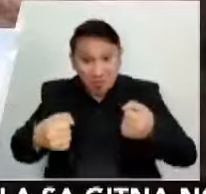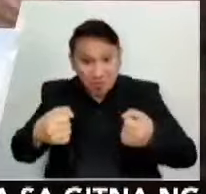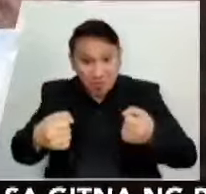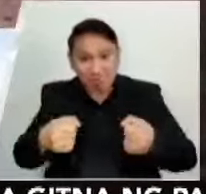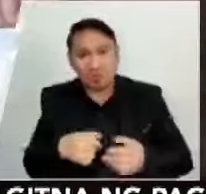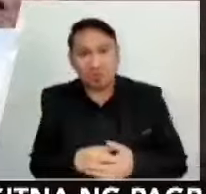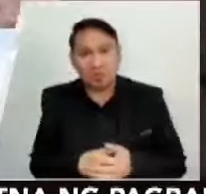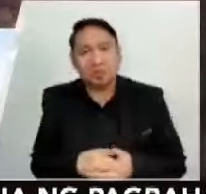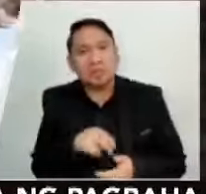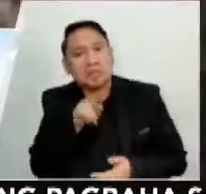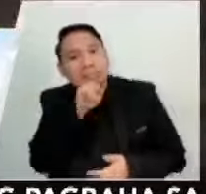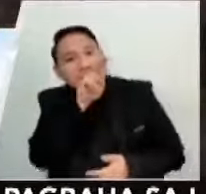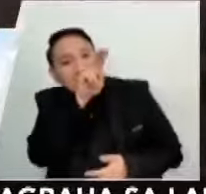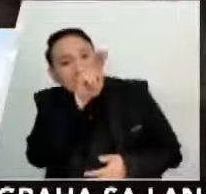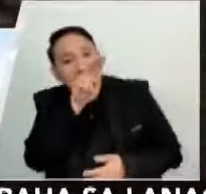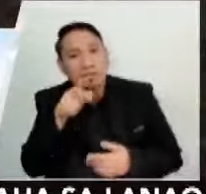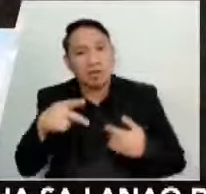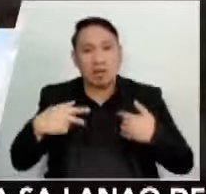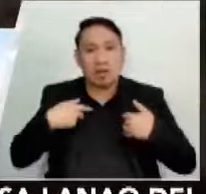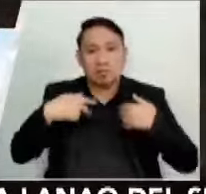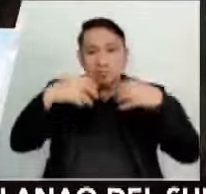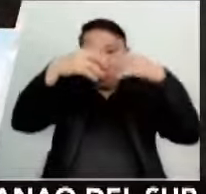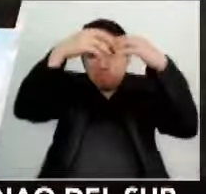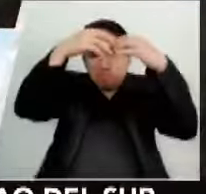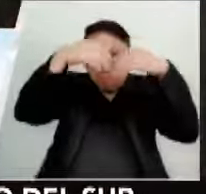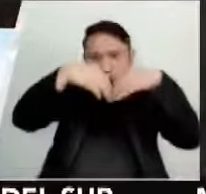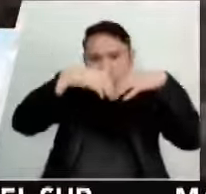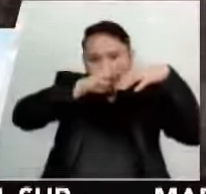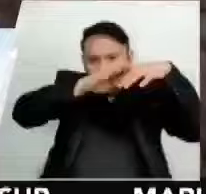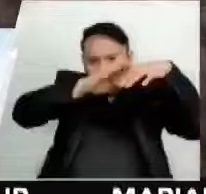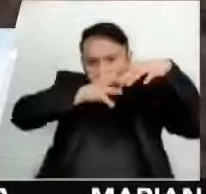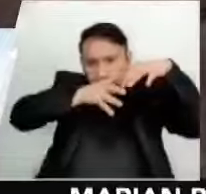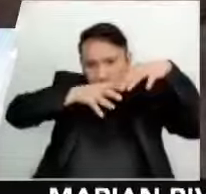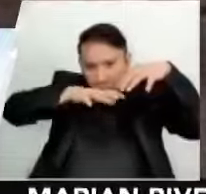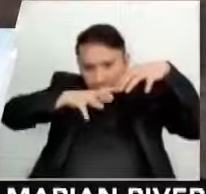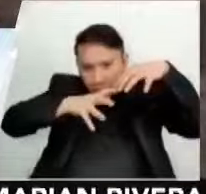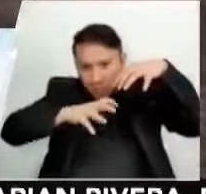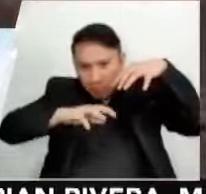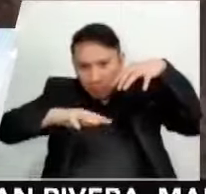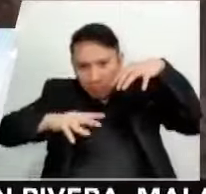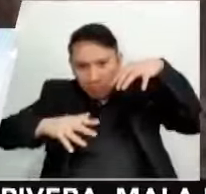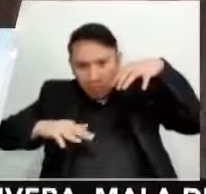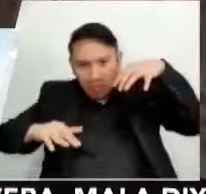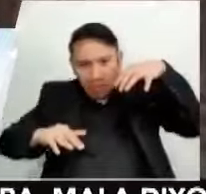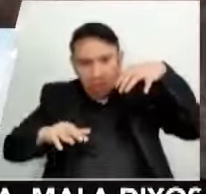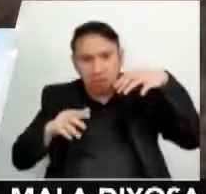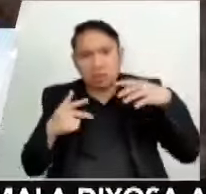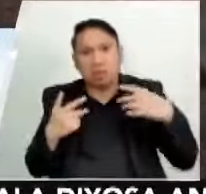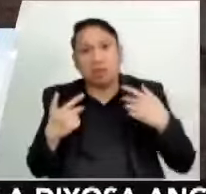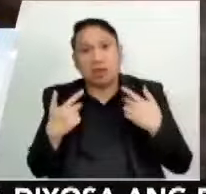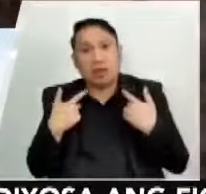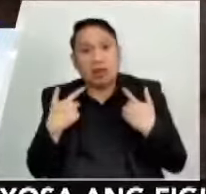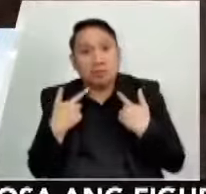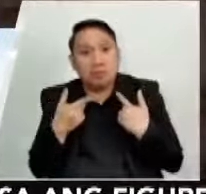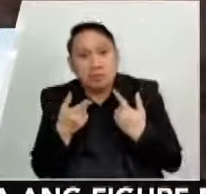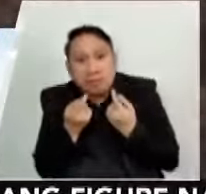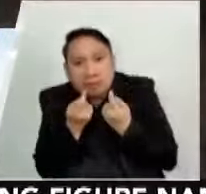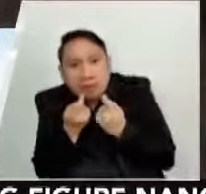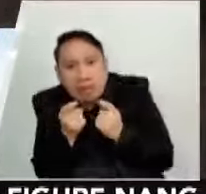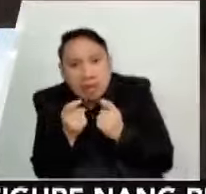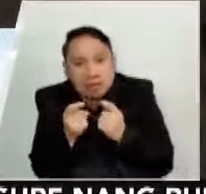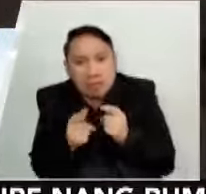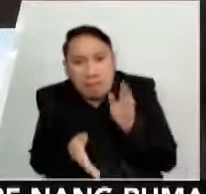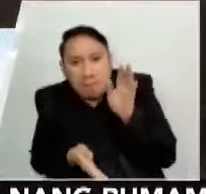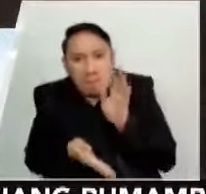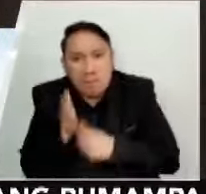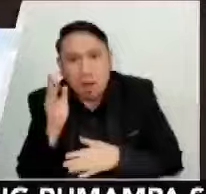Napansin na kasi nila ang unti-unting pag-uho ng lupa sa bahagi ng bundok. Sa kabila ng panganib, may ilang pa ring sumubok at nagmadaling dumaan.